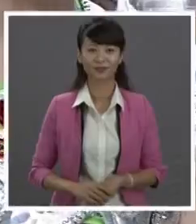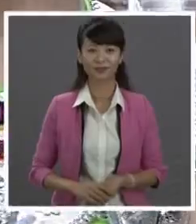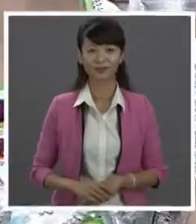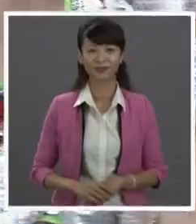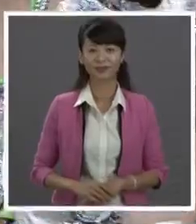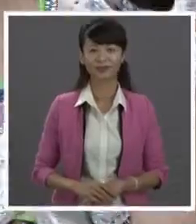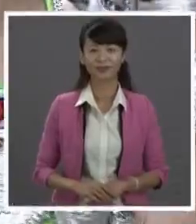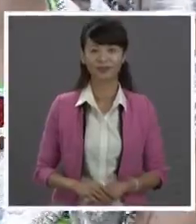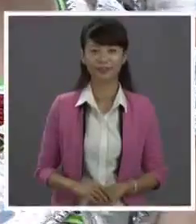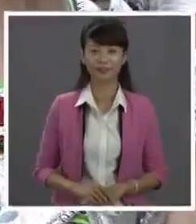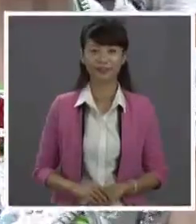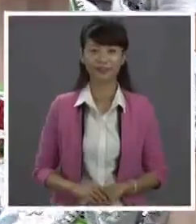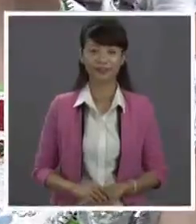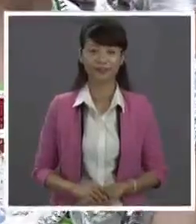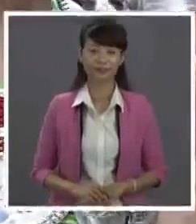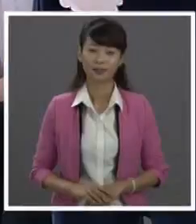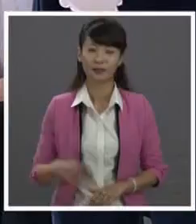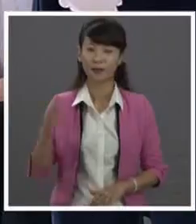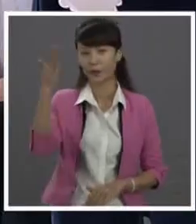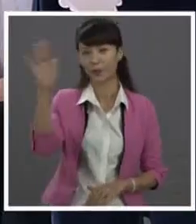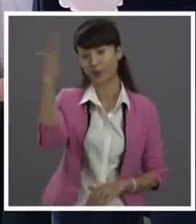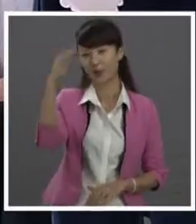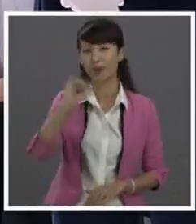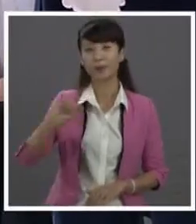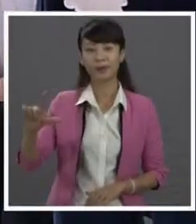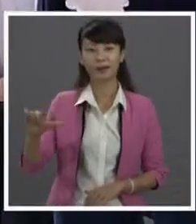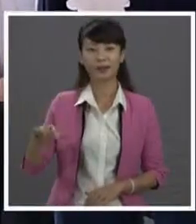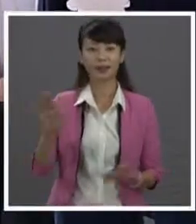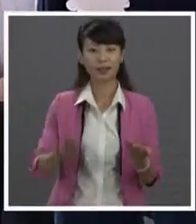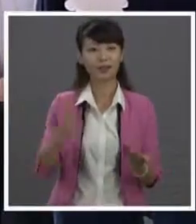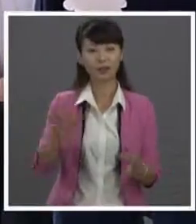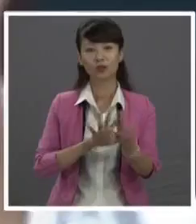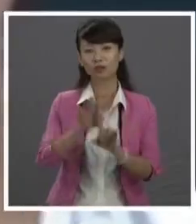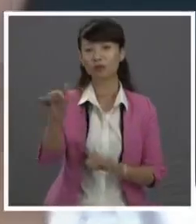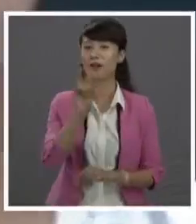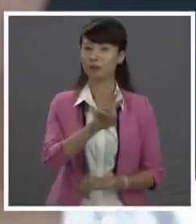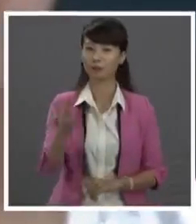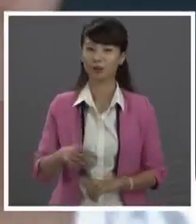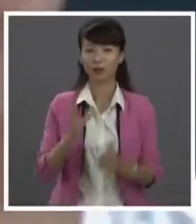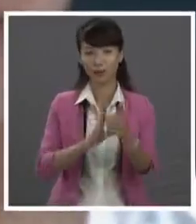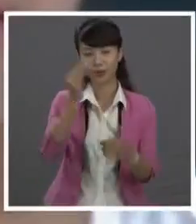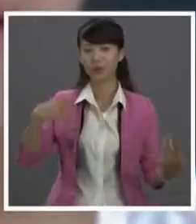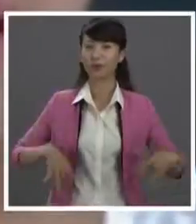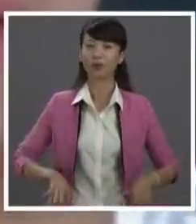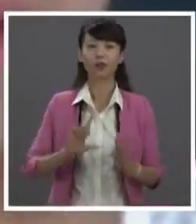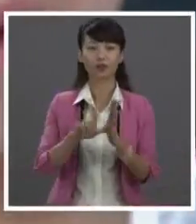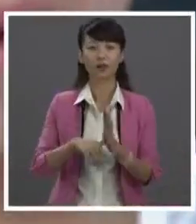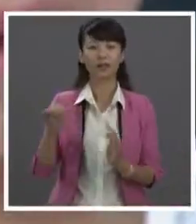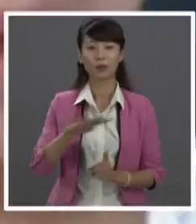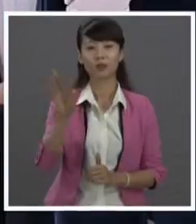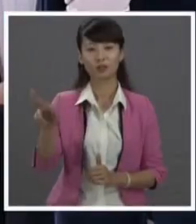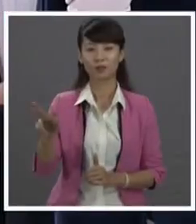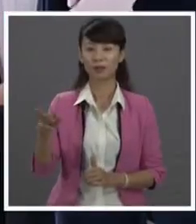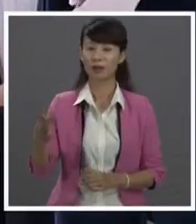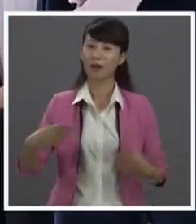他们会不会比其他的小朋友要更加专注？ 学习舞蹈的时候，我们是他们的老师，但是他们对于舞蹈的那种渴